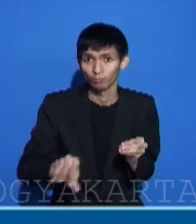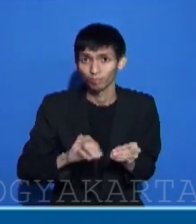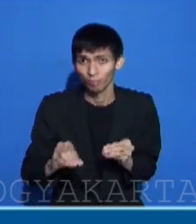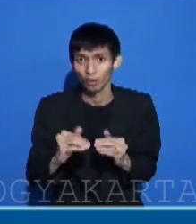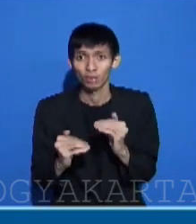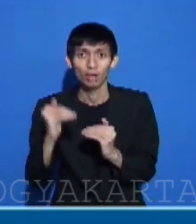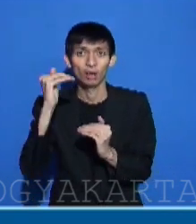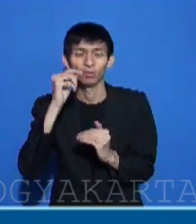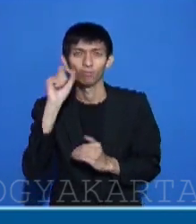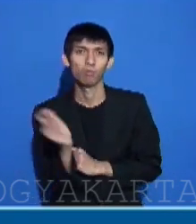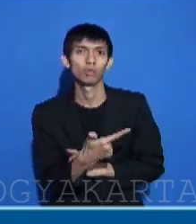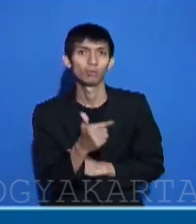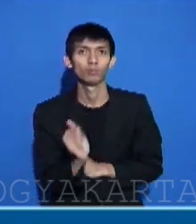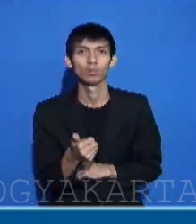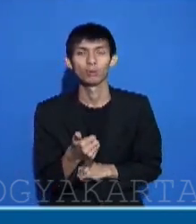diuhkungepet